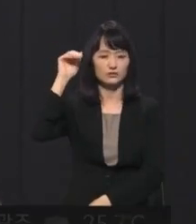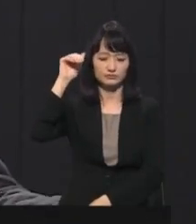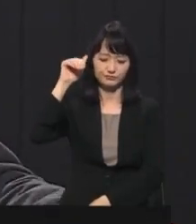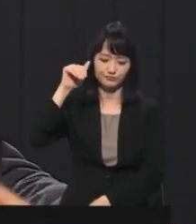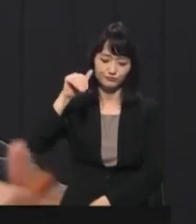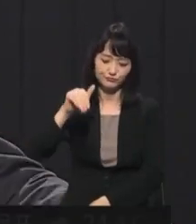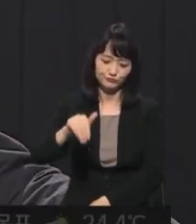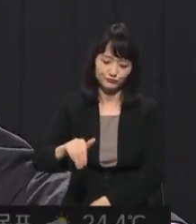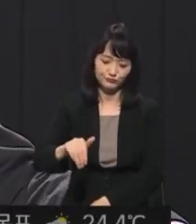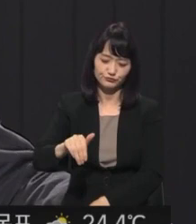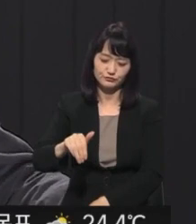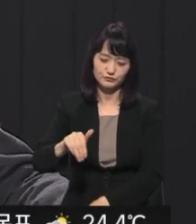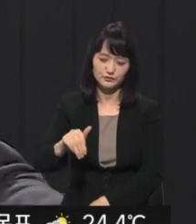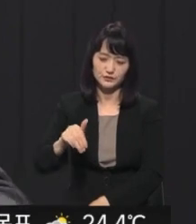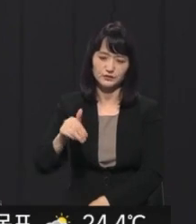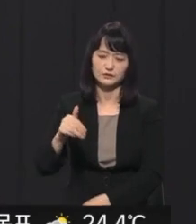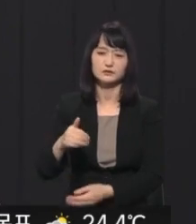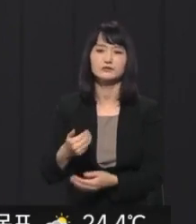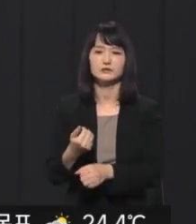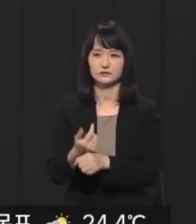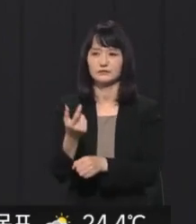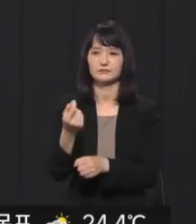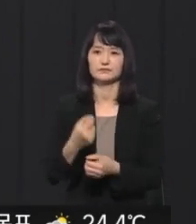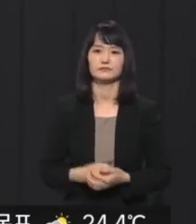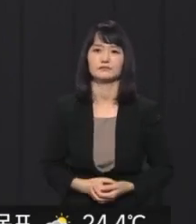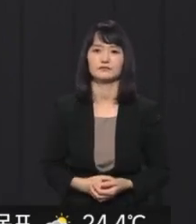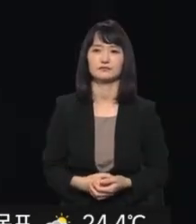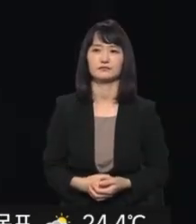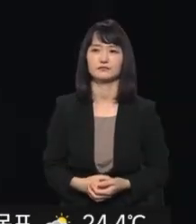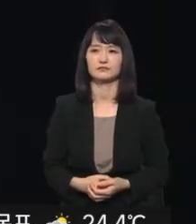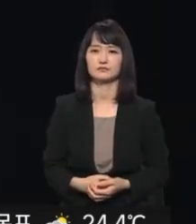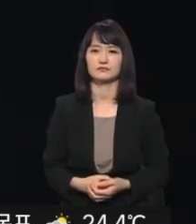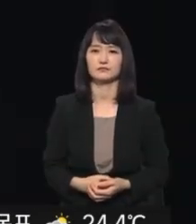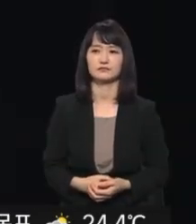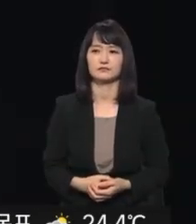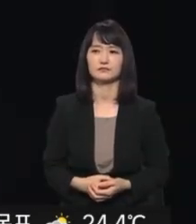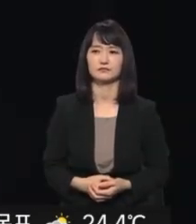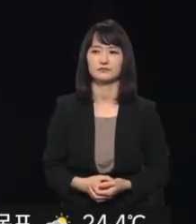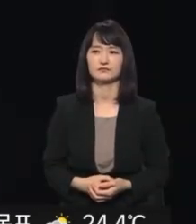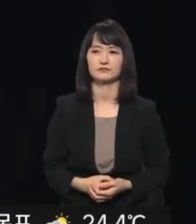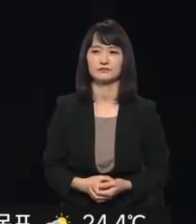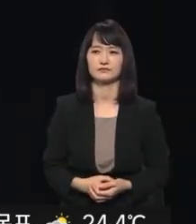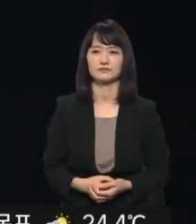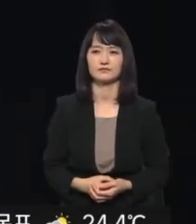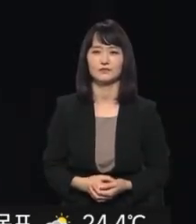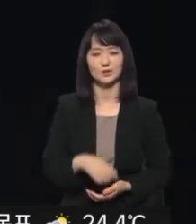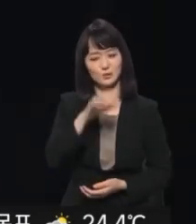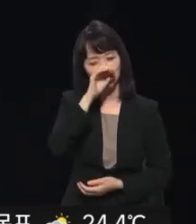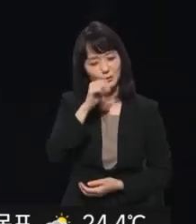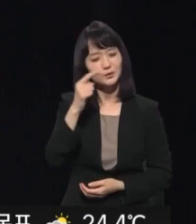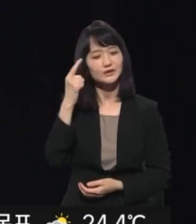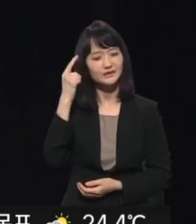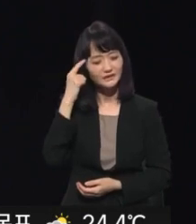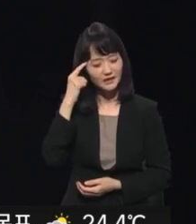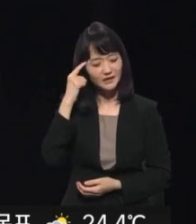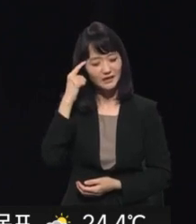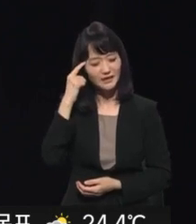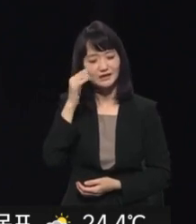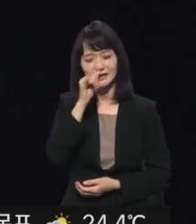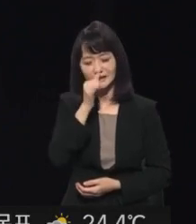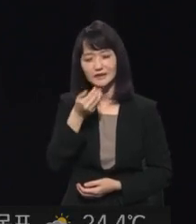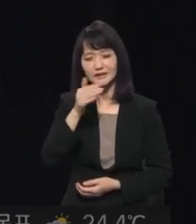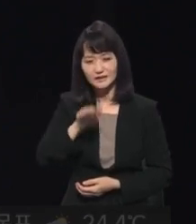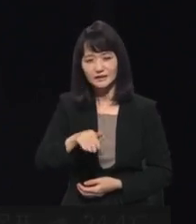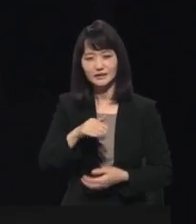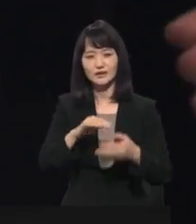말씀드리고자 하는 것 건강한 의견들을 가신 분들이 있는데 이젠 반영이 안되고 그러니까 아아 당신은 저를 해양 에서만 이제